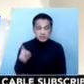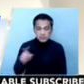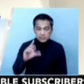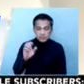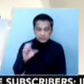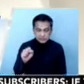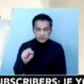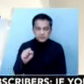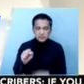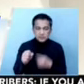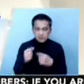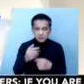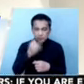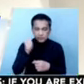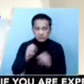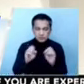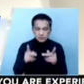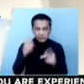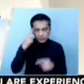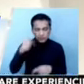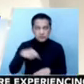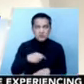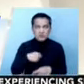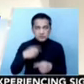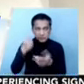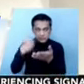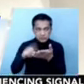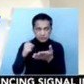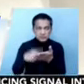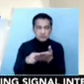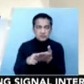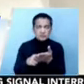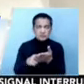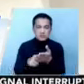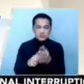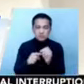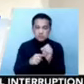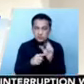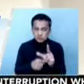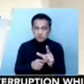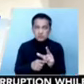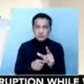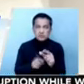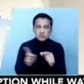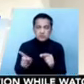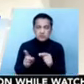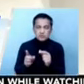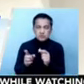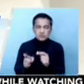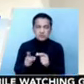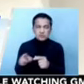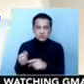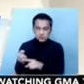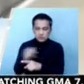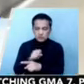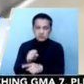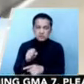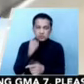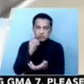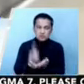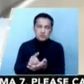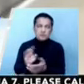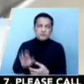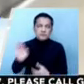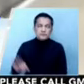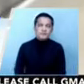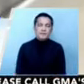opportunity for us to examine the validity, genuineness, due execution, at saka source ng mga documents na yan. Ang source